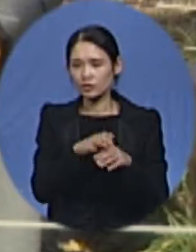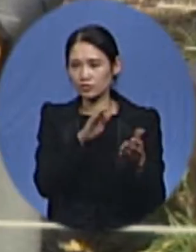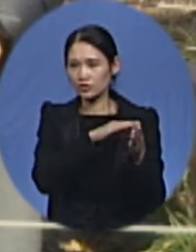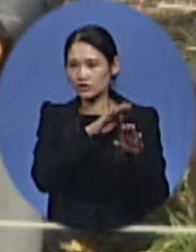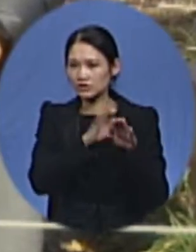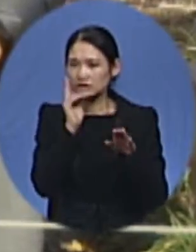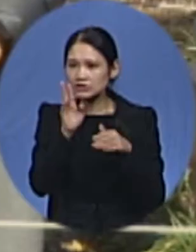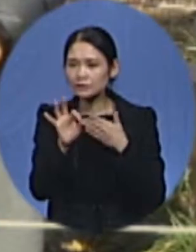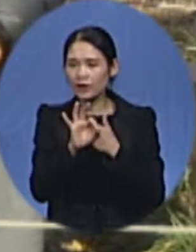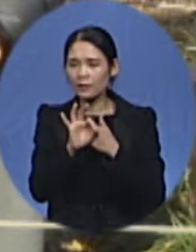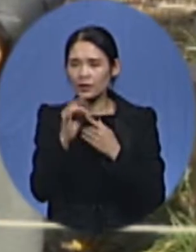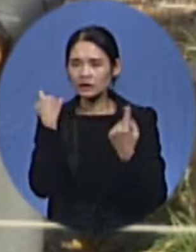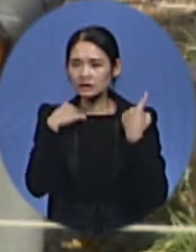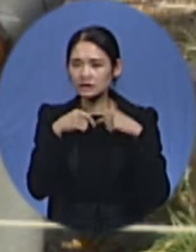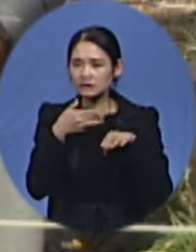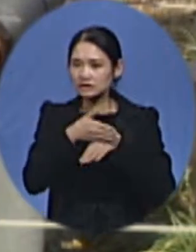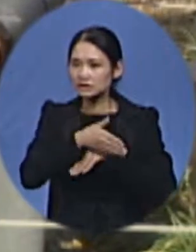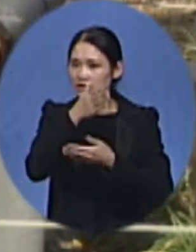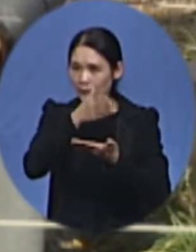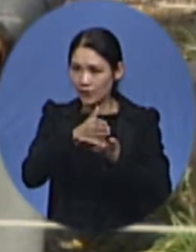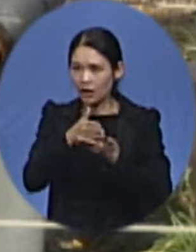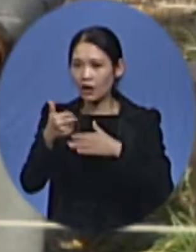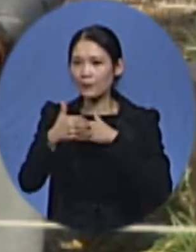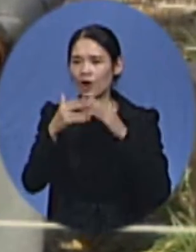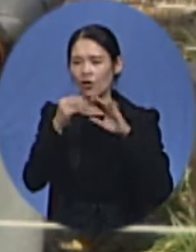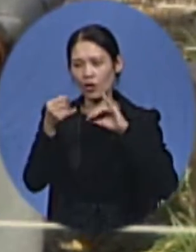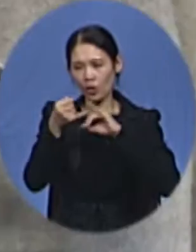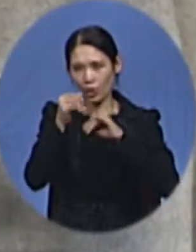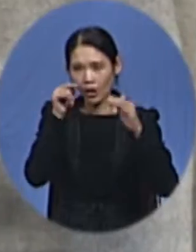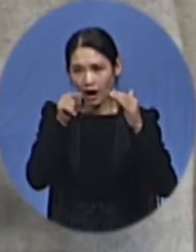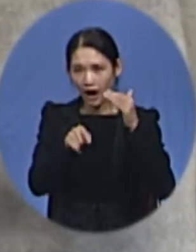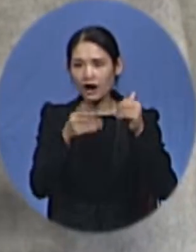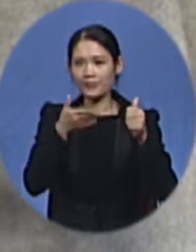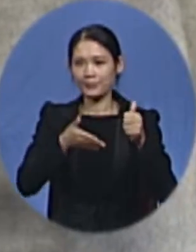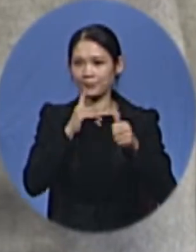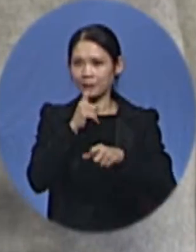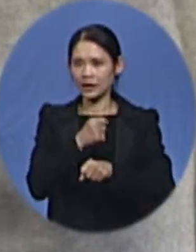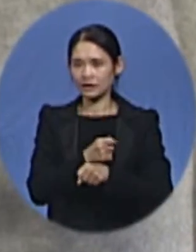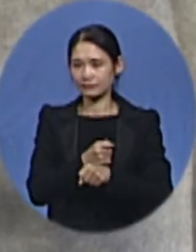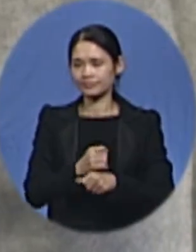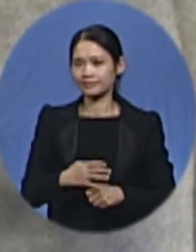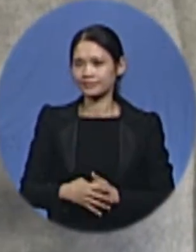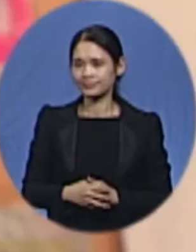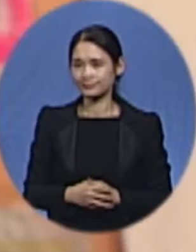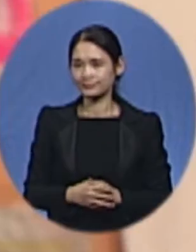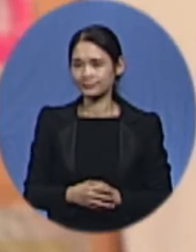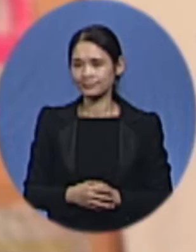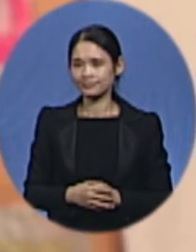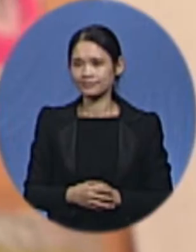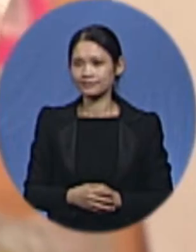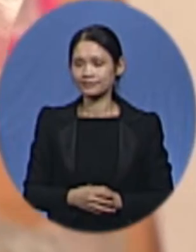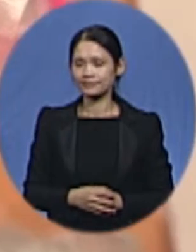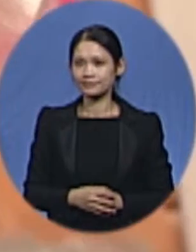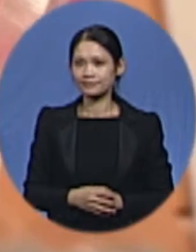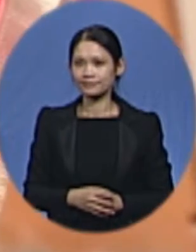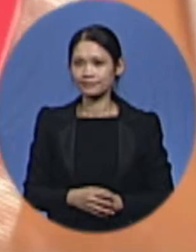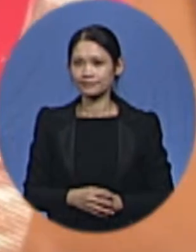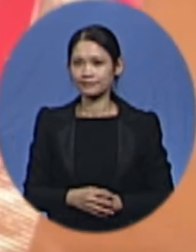정도로 심해지면 치료가 늦지 않도록 병원을 꼭 방문하라고 당부했습니다. 복지TV